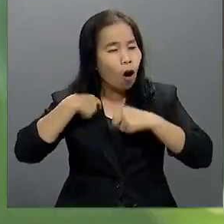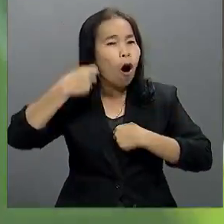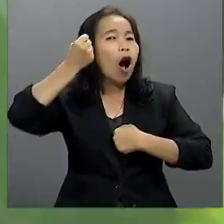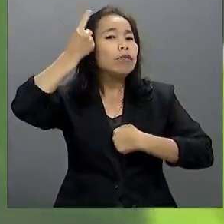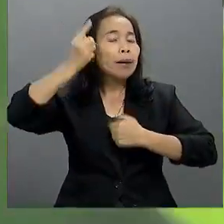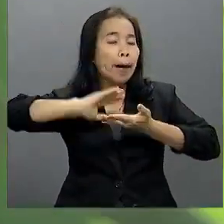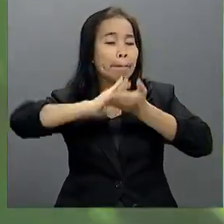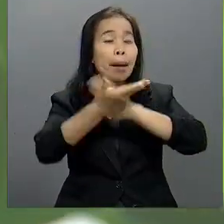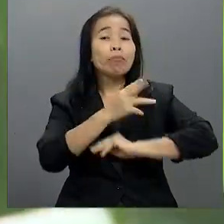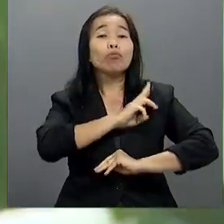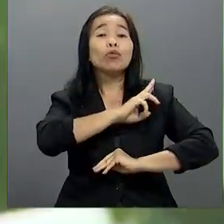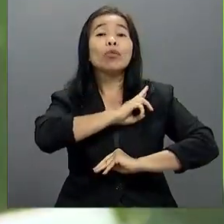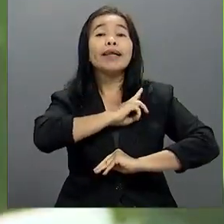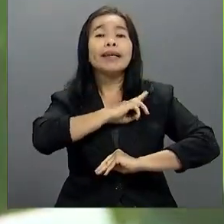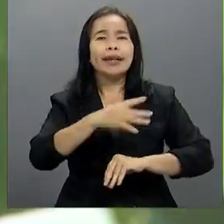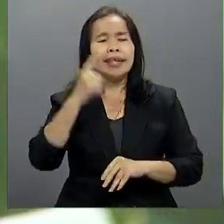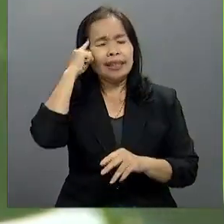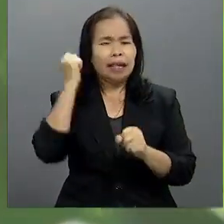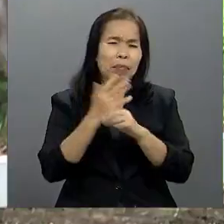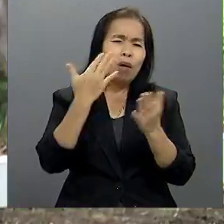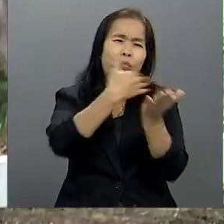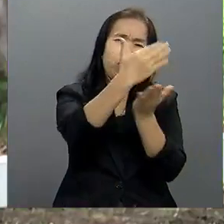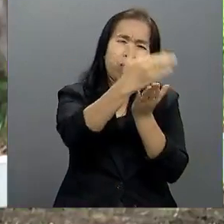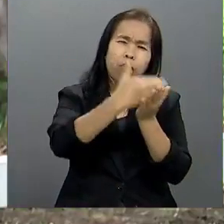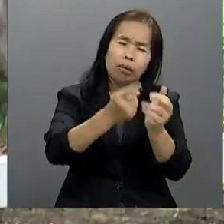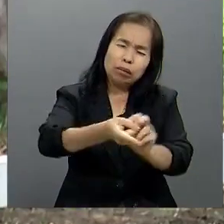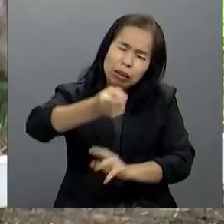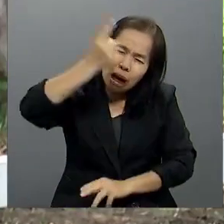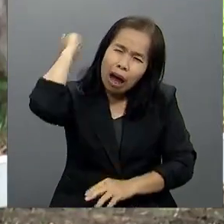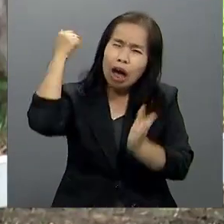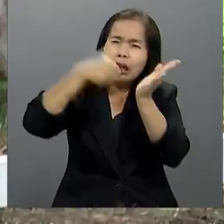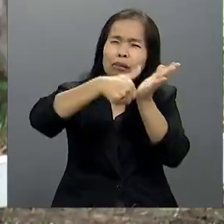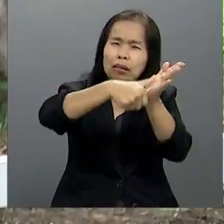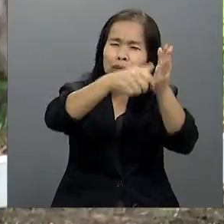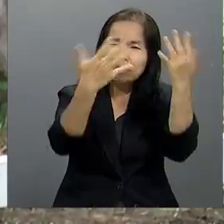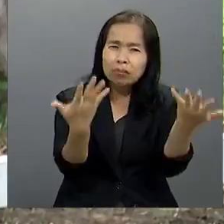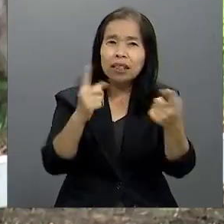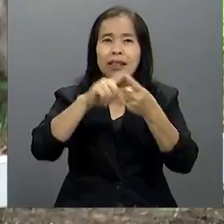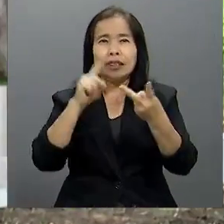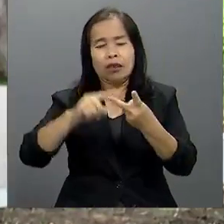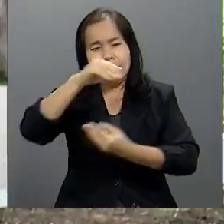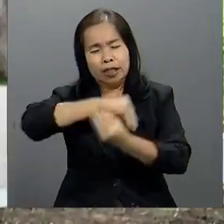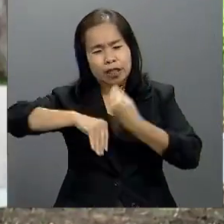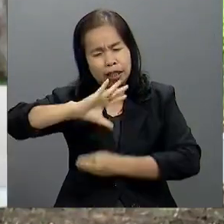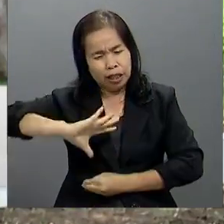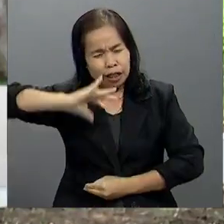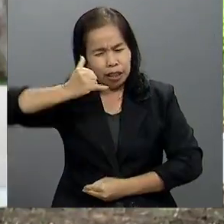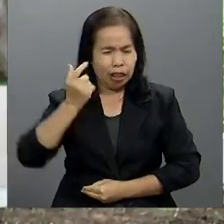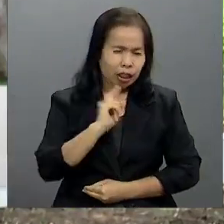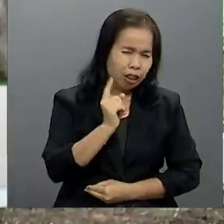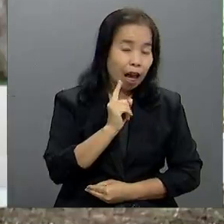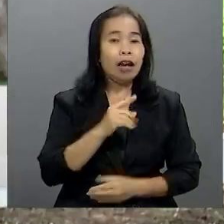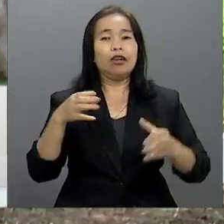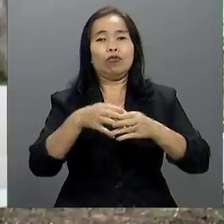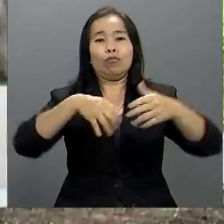ยเมื่อไรจะใช้หนี้หมดเมื่อไรจะมีคุณภาพชีวิตที่ดีขึ้นไงก็แสดงว่าเขาไม่เข้าใจเราเลยต้องมาตีโจทย์ในการสร้างความรู้จักเข้าใ